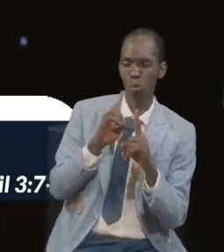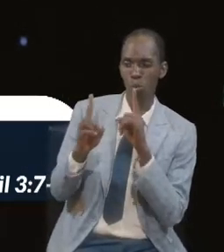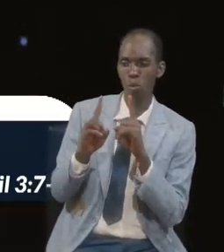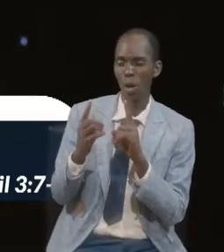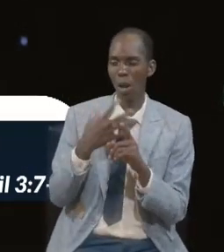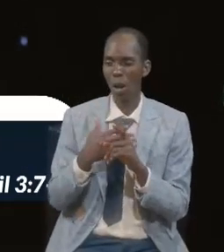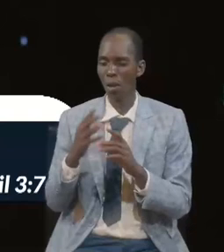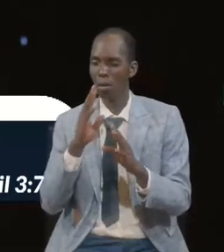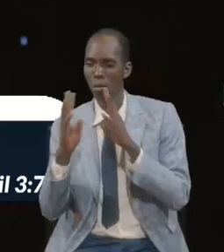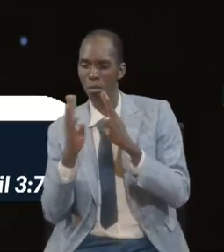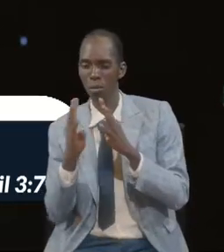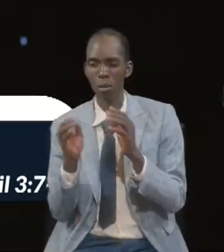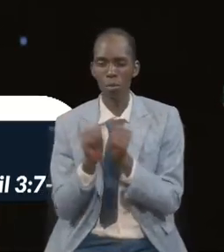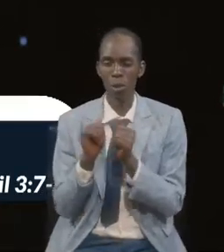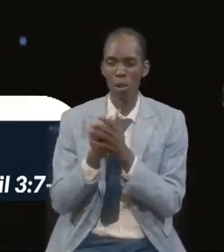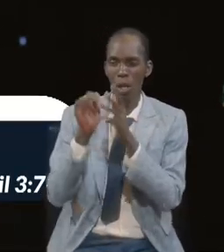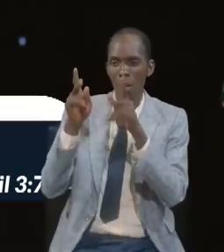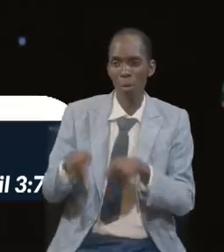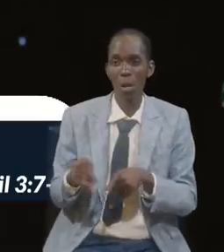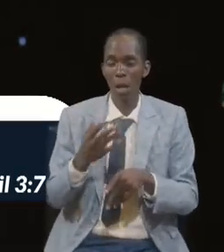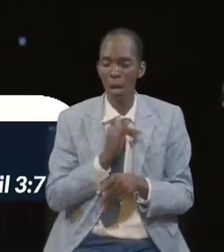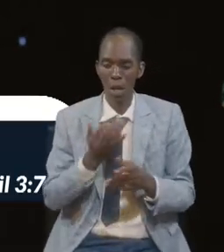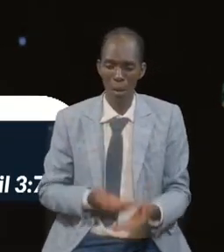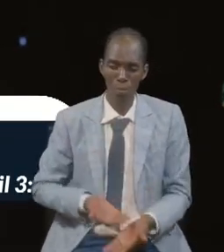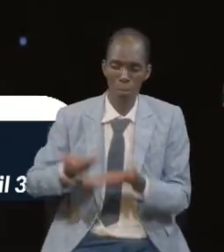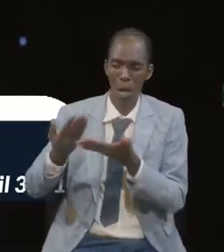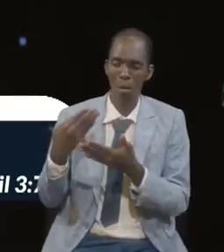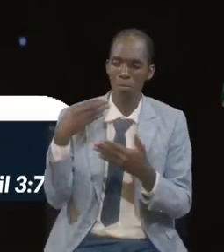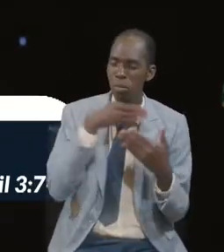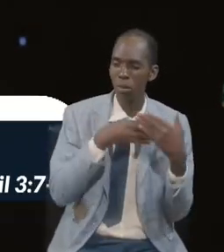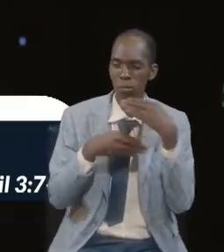dont je me positionne pour lui mentir,